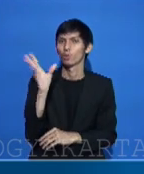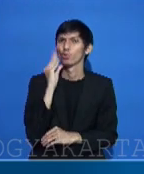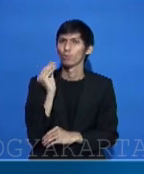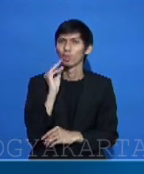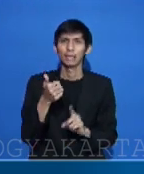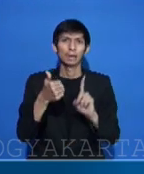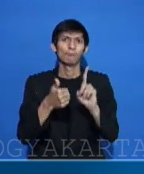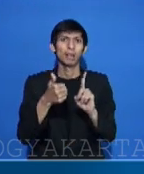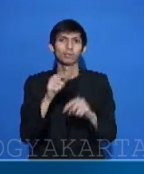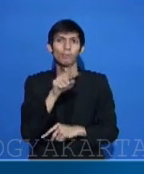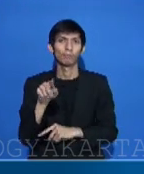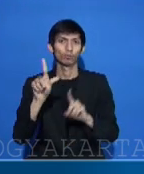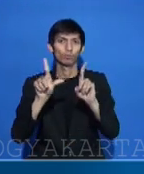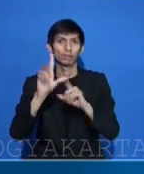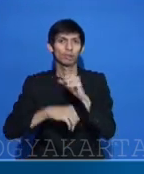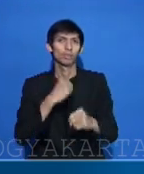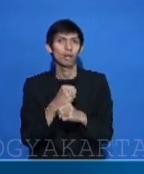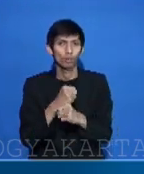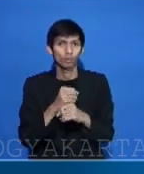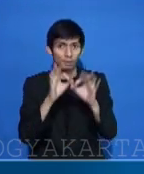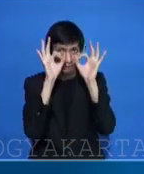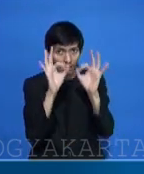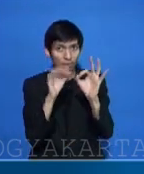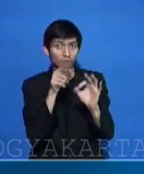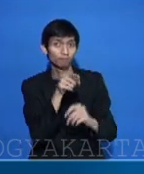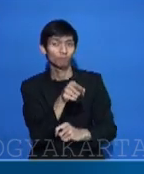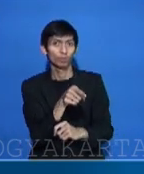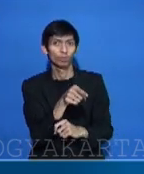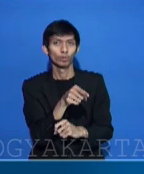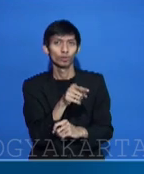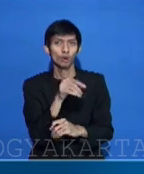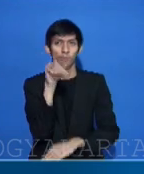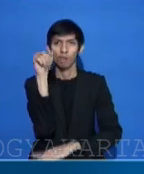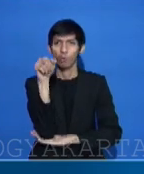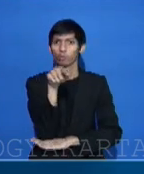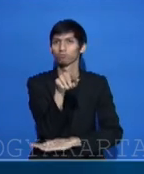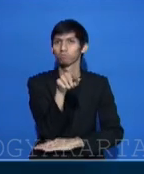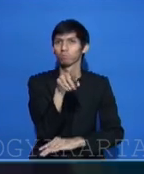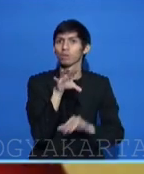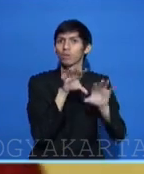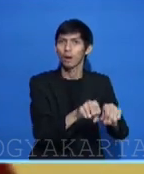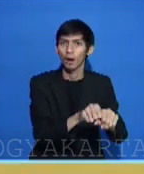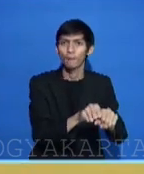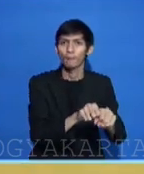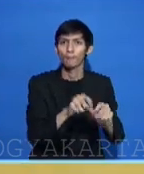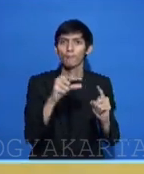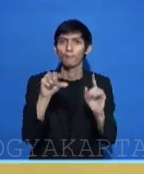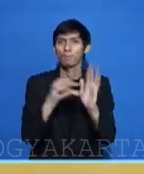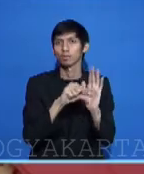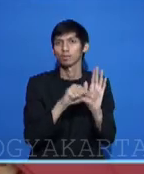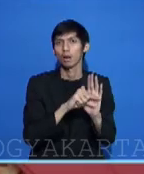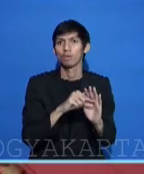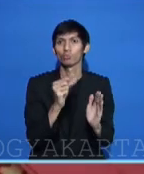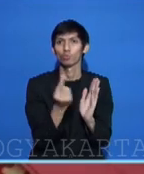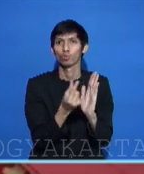dan 17 tahun dijadikan saksi. Atas tindakannya, pelaku dipersangkakan pasal 2 ayat 1 Undang-Undang Darurat nomor 12